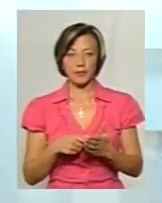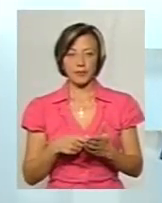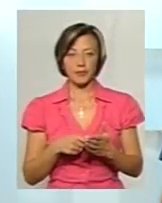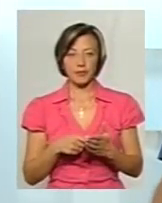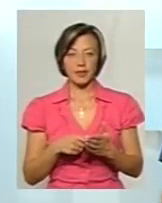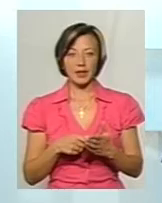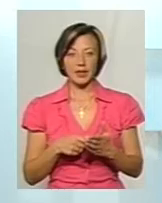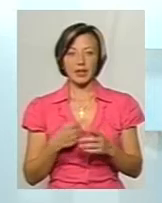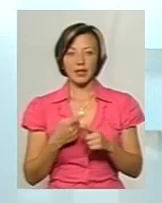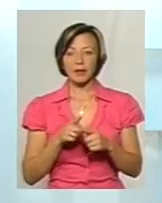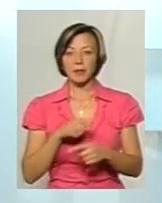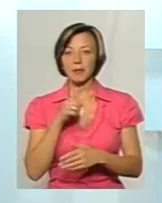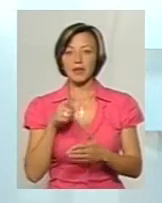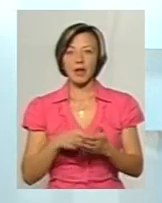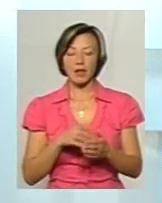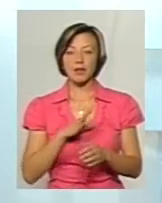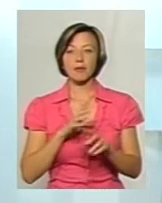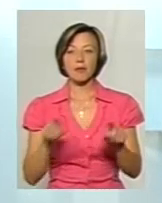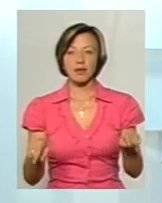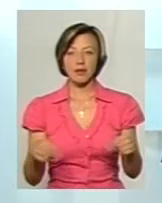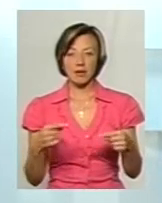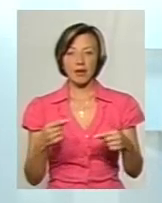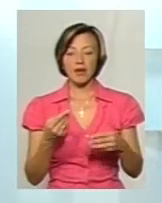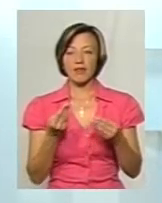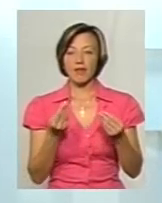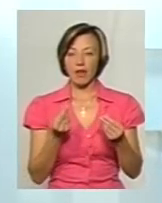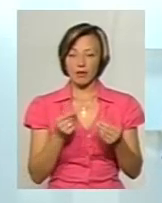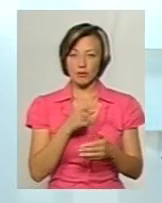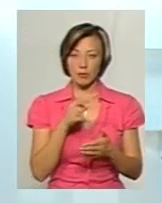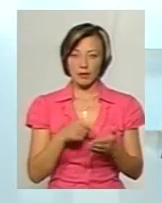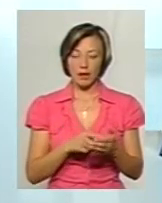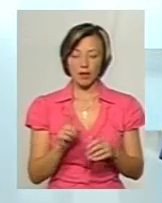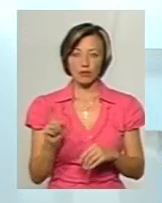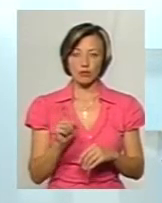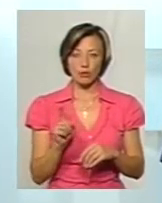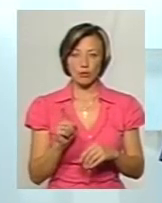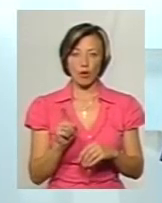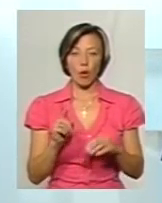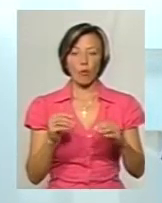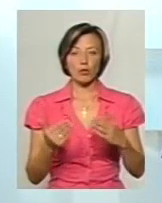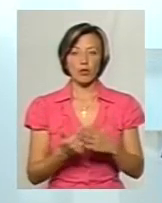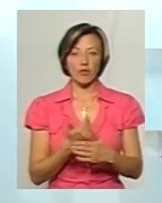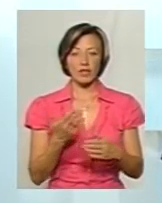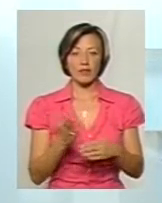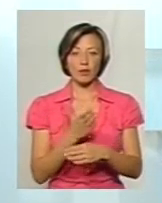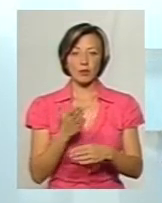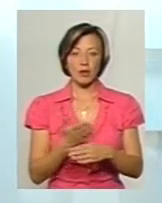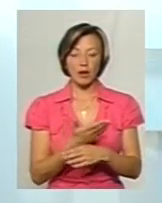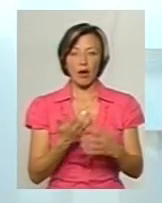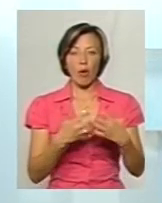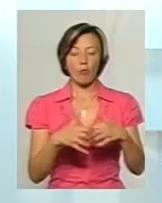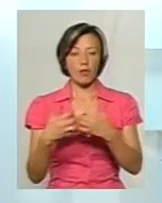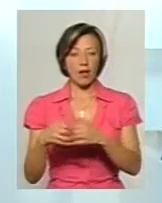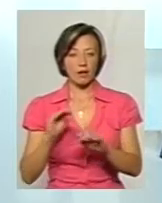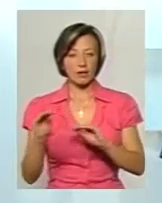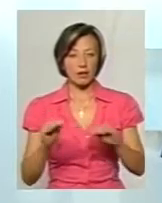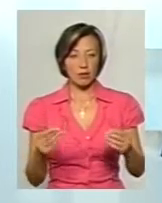Ну, це вже питання піднімали, перше фінансові питання, для того, щоб обновити виробництво, обновити